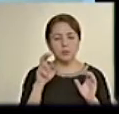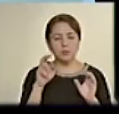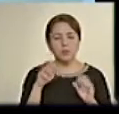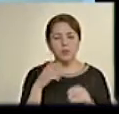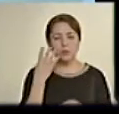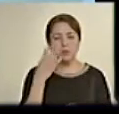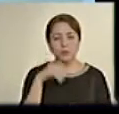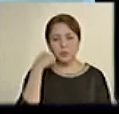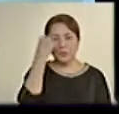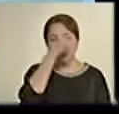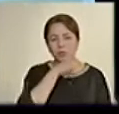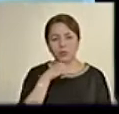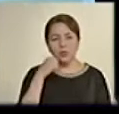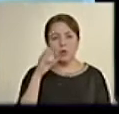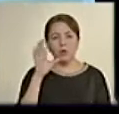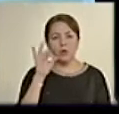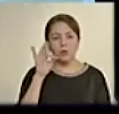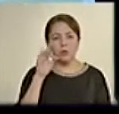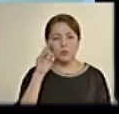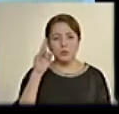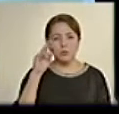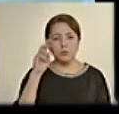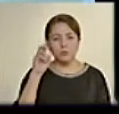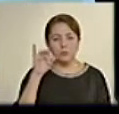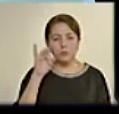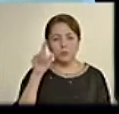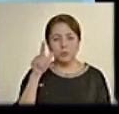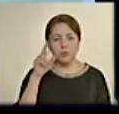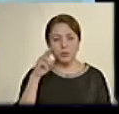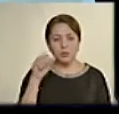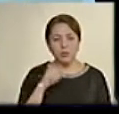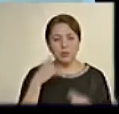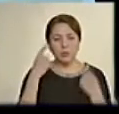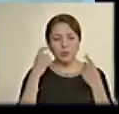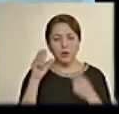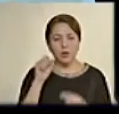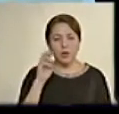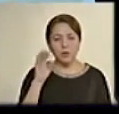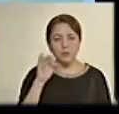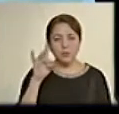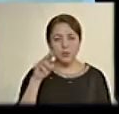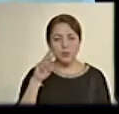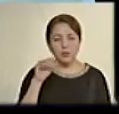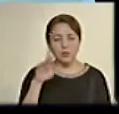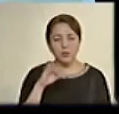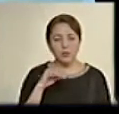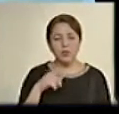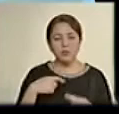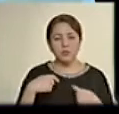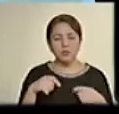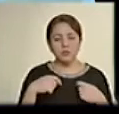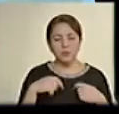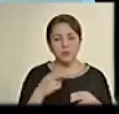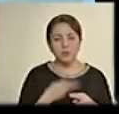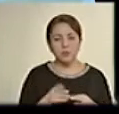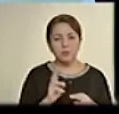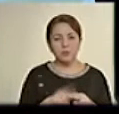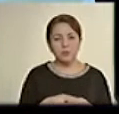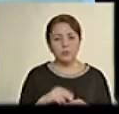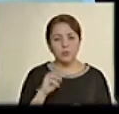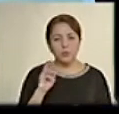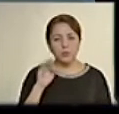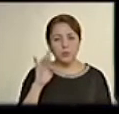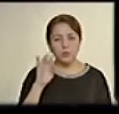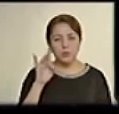Buxoro amirligi savdogarlari uchun alohida qarorgoh ochilibdi. Bilamiz, 17-asrga borib Buyuk Ipak yo'li deyarli